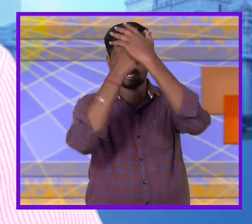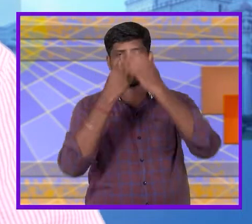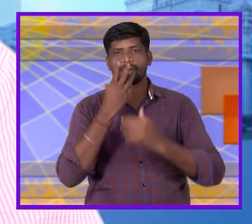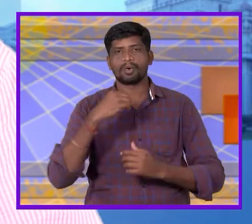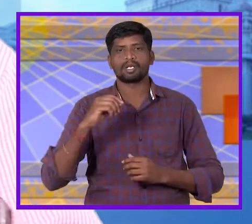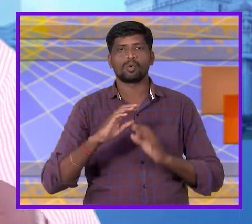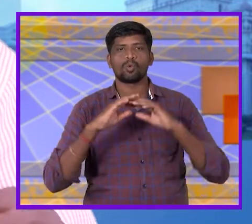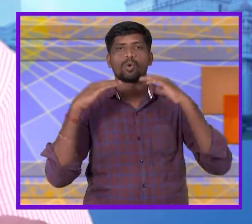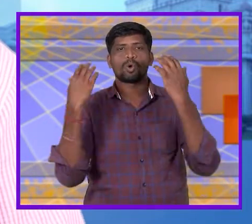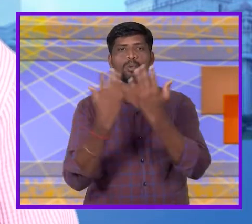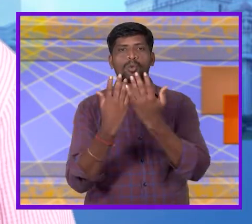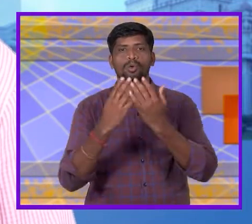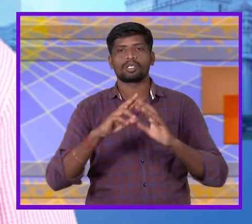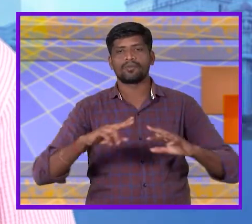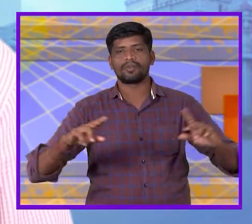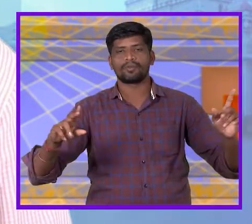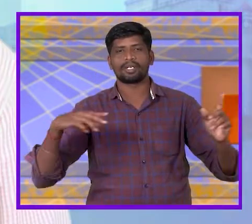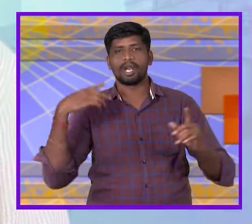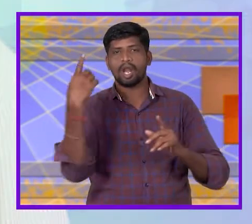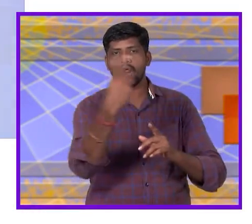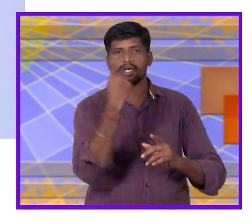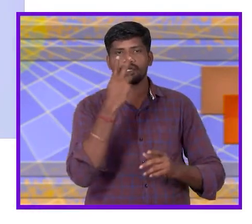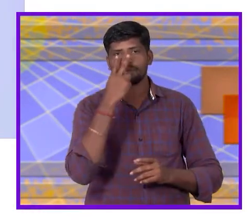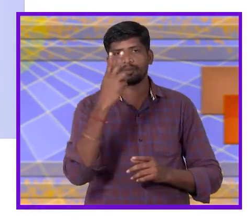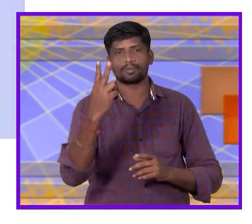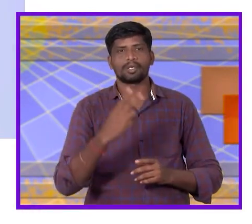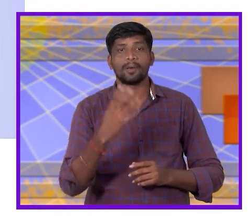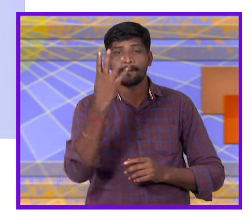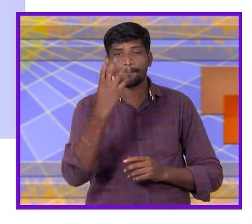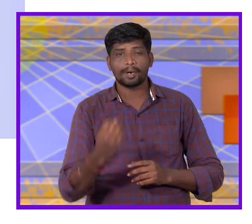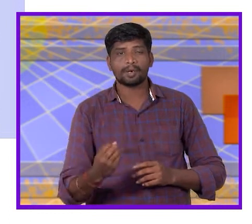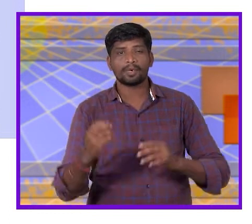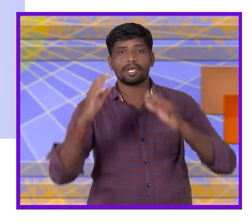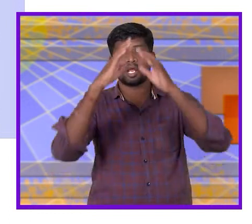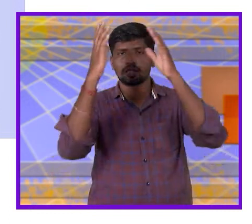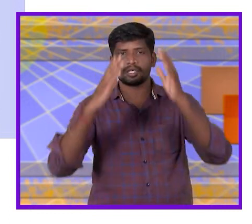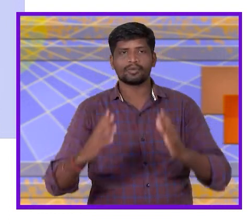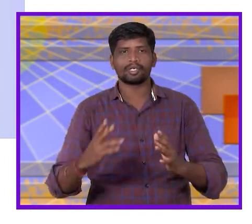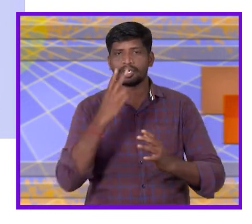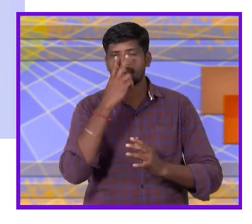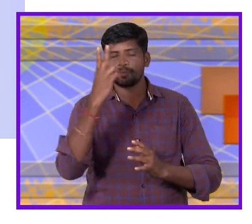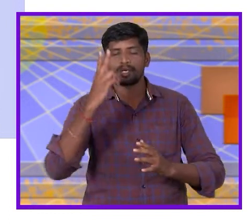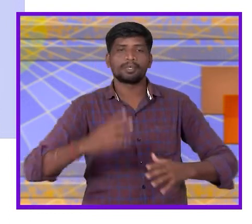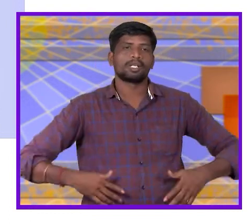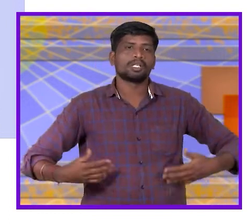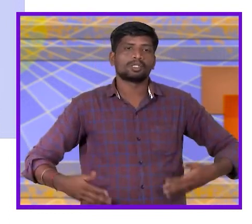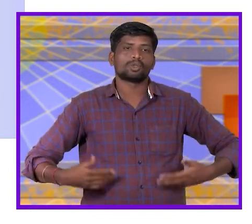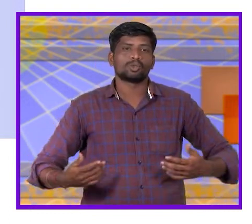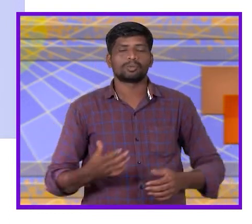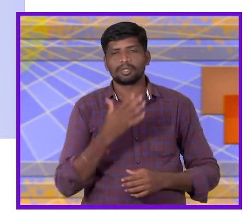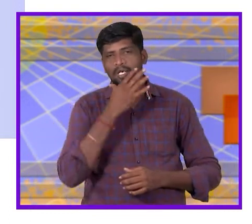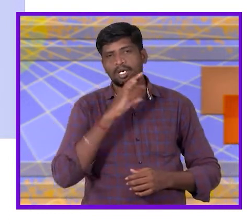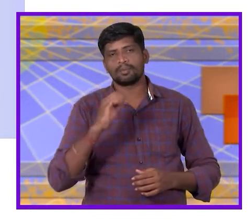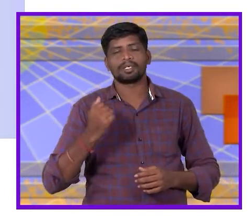அப்போ உலகம் முழுக்க இருக்கக்கூடிய அற்புதமான விஷயங்களை நம்ம பார்க்கணும். பழமையான நினைவு சின்னங்களை பார்த்து ரசிப்பது என்பது